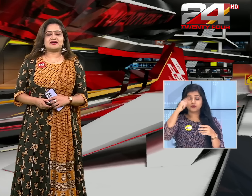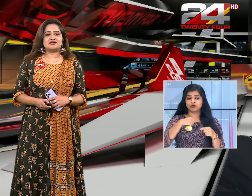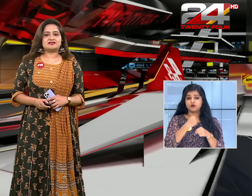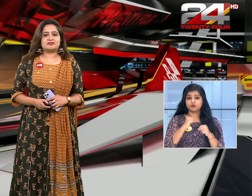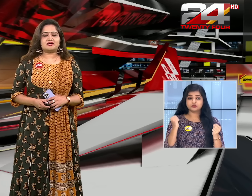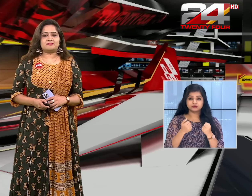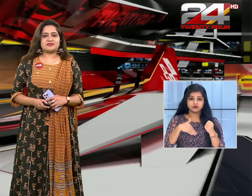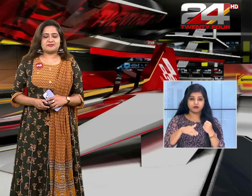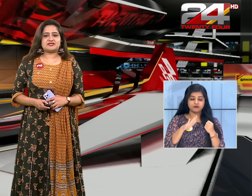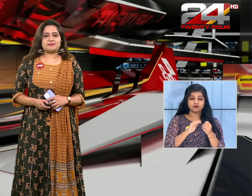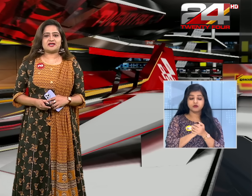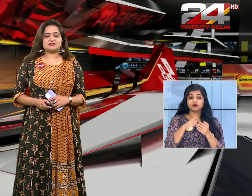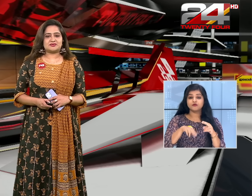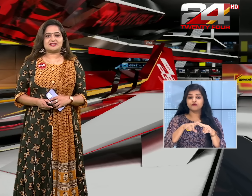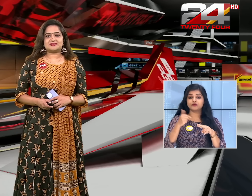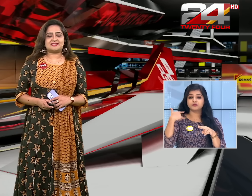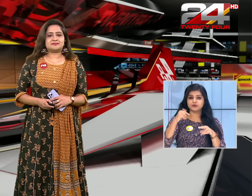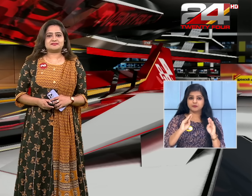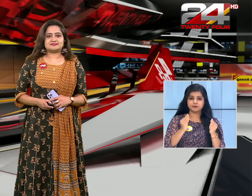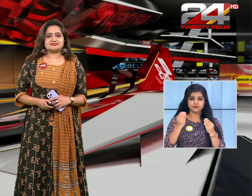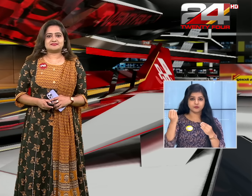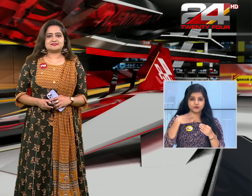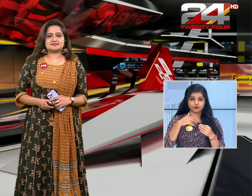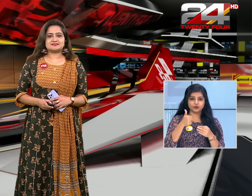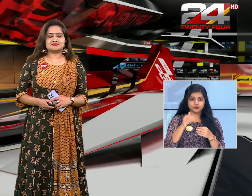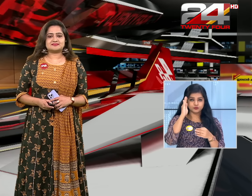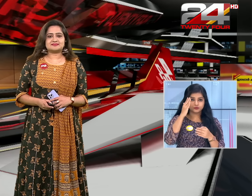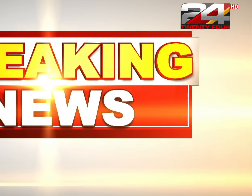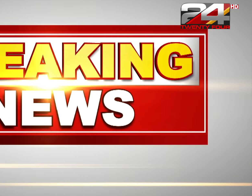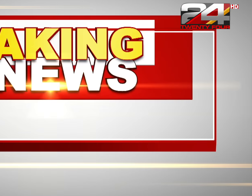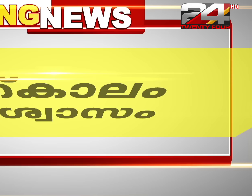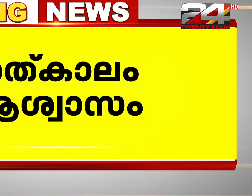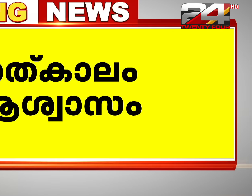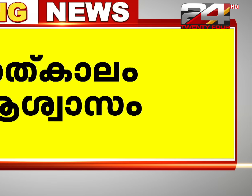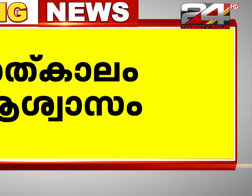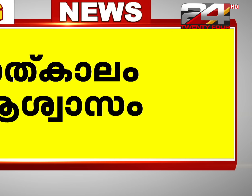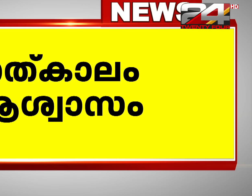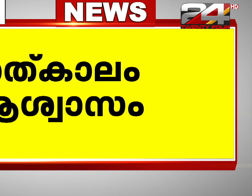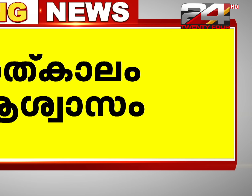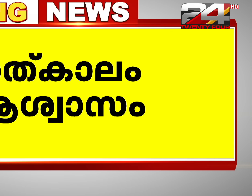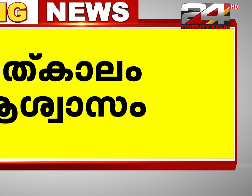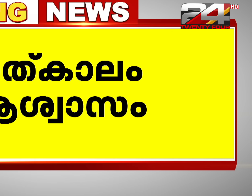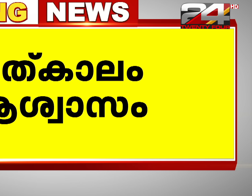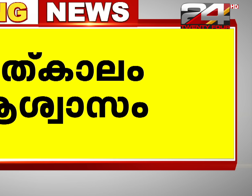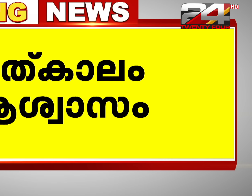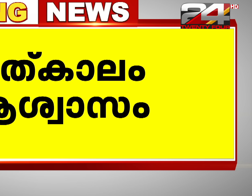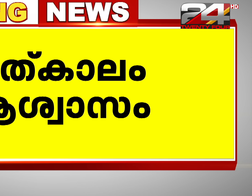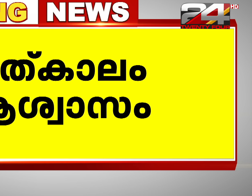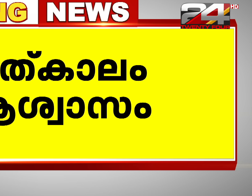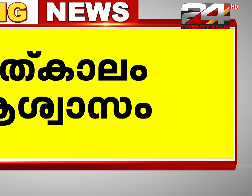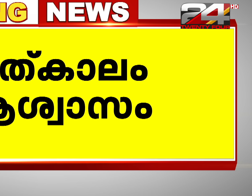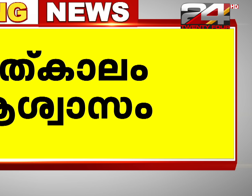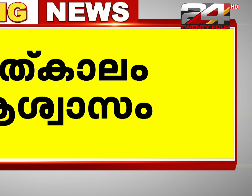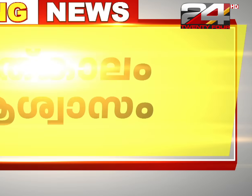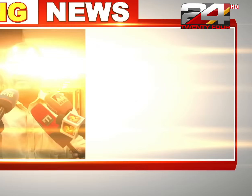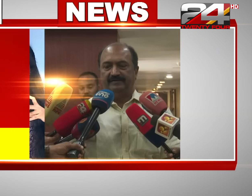വാർത്തയാണ് ധനമന്ത്രിയുടെ ഭാഗത്തുനിന്ന് ഉണ്ടാകുന്നത് അല്ലേ ആ പ്രവിത സംസ്ഥാനത്തെ സാമൂഹ്യ സുരക്ഷ ക്ഷേമനിധി പെൻഷനാണ്